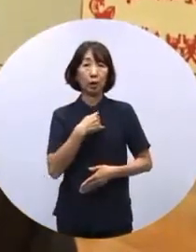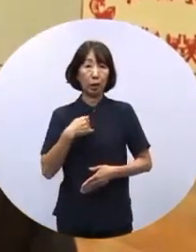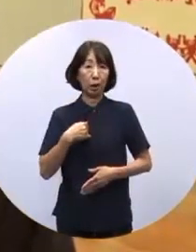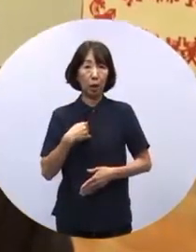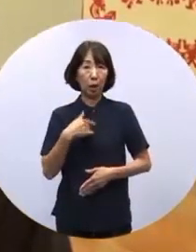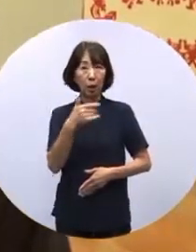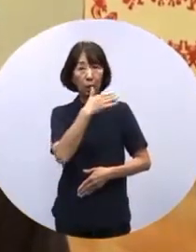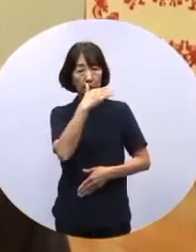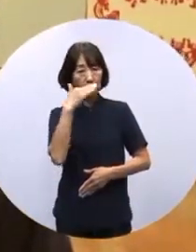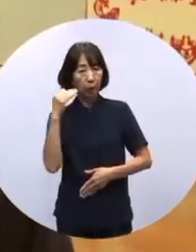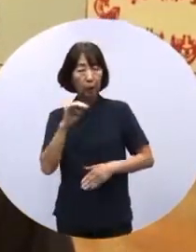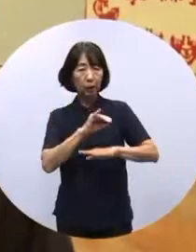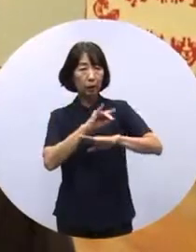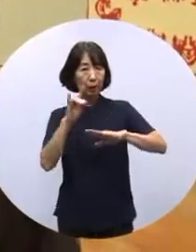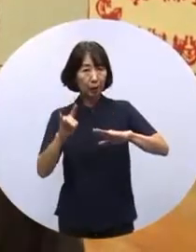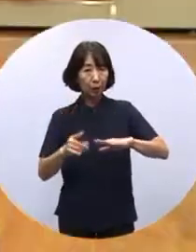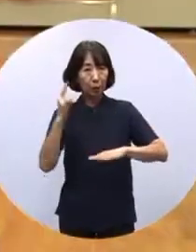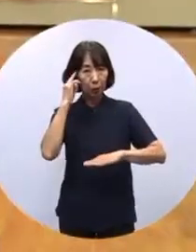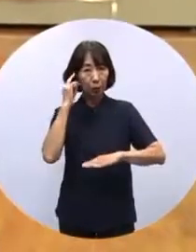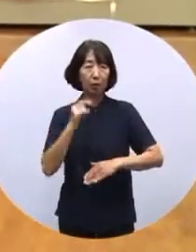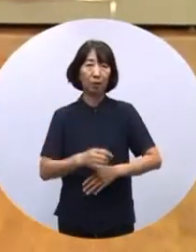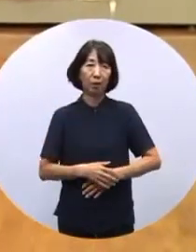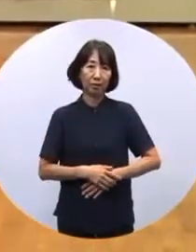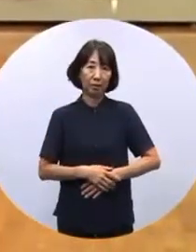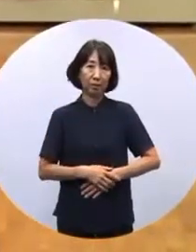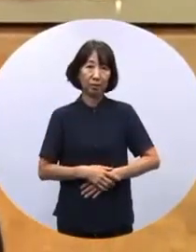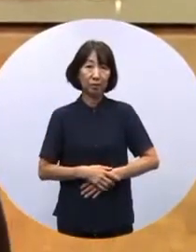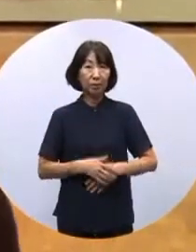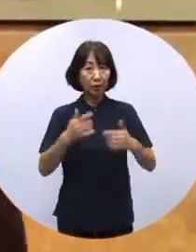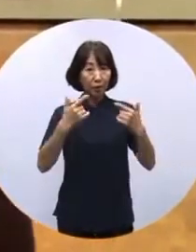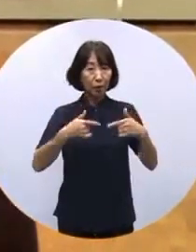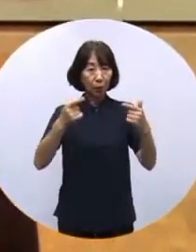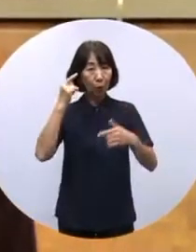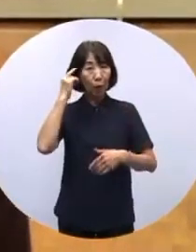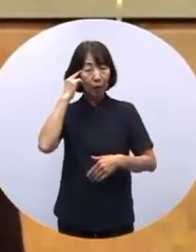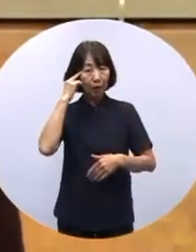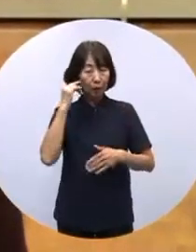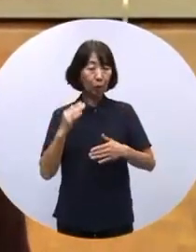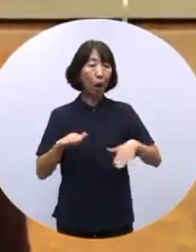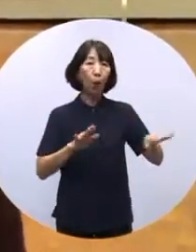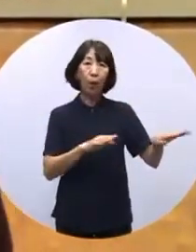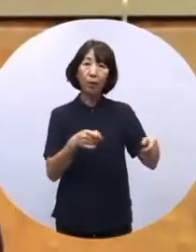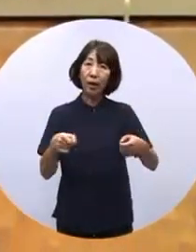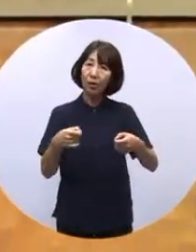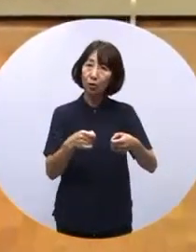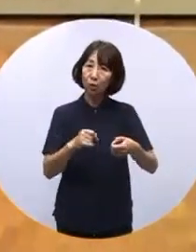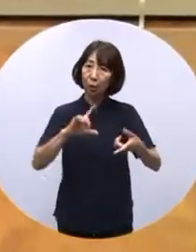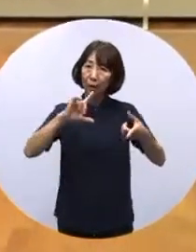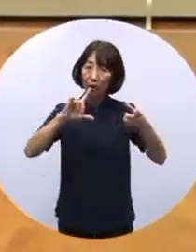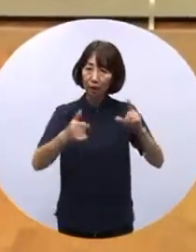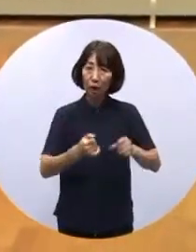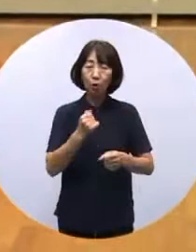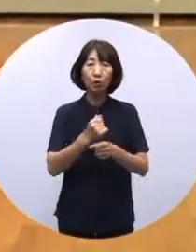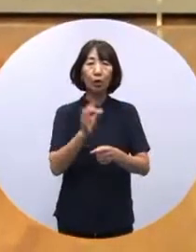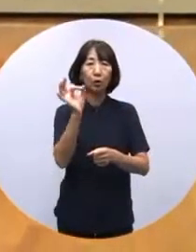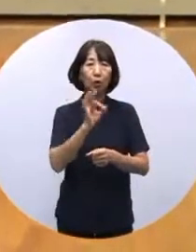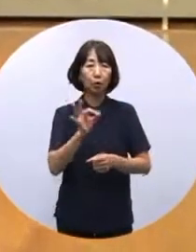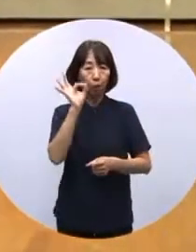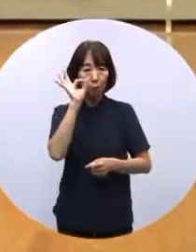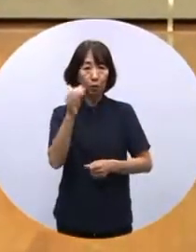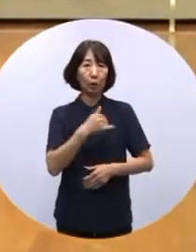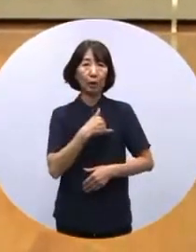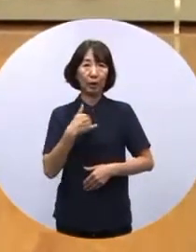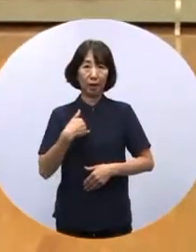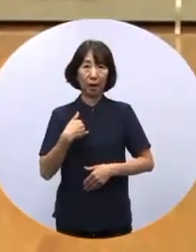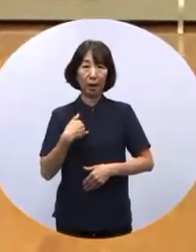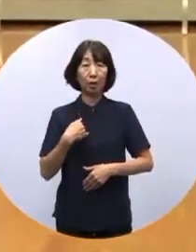しい企画だなというふうに思ってます。 やっぱりこう日頃感じるハワイアンキルトとはまた違う作品もすごく見ることができ